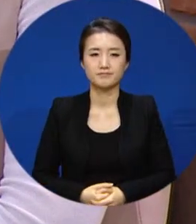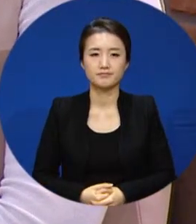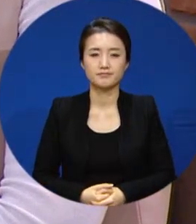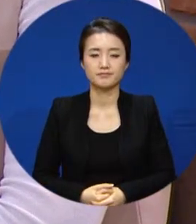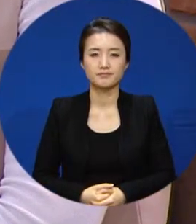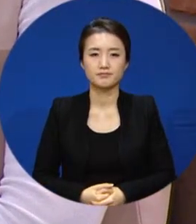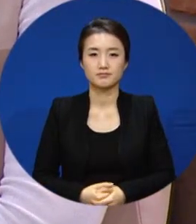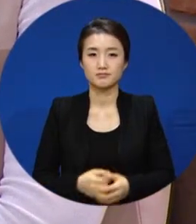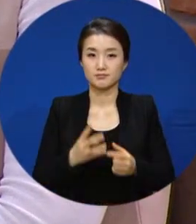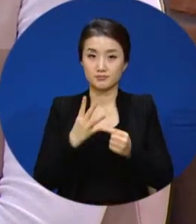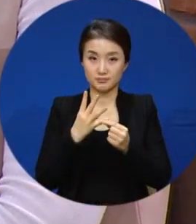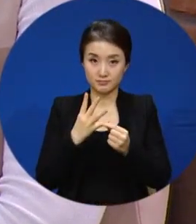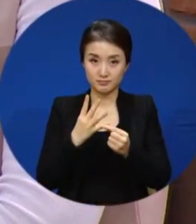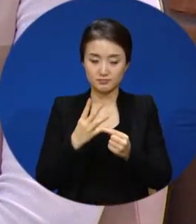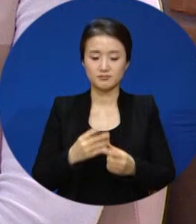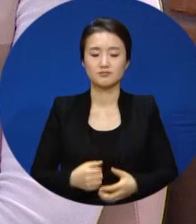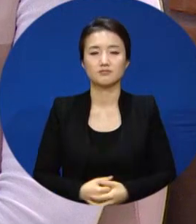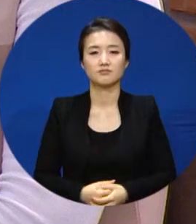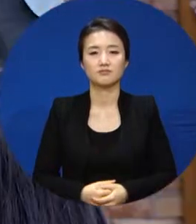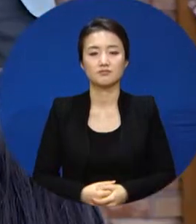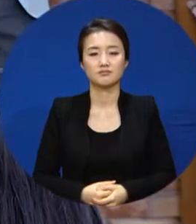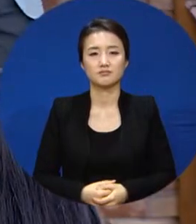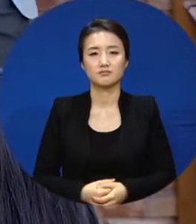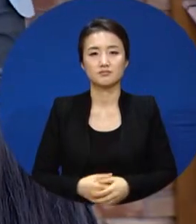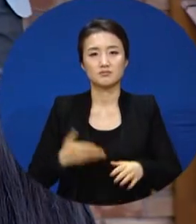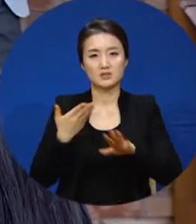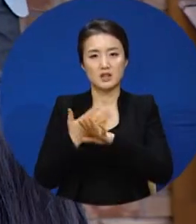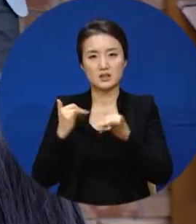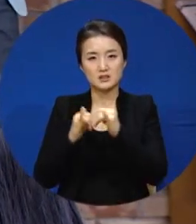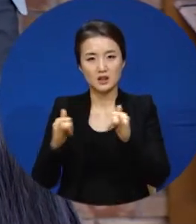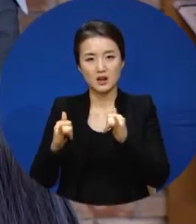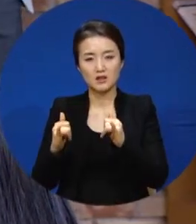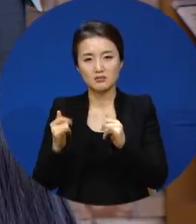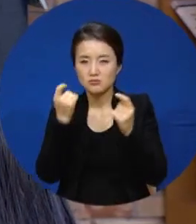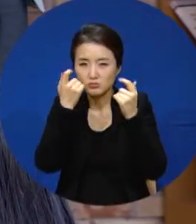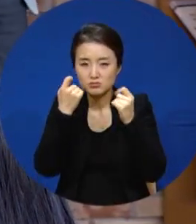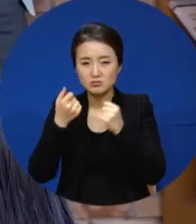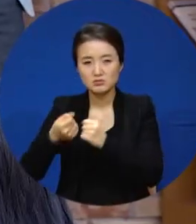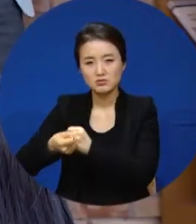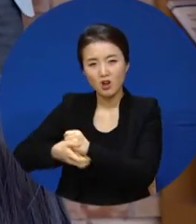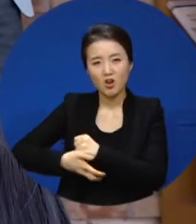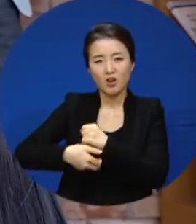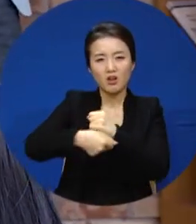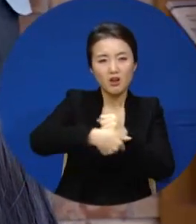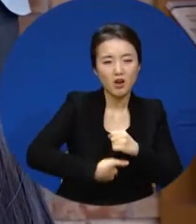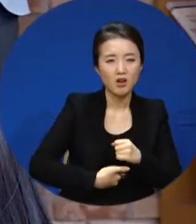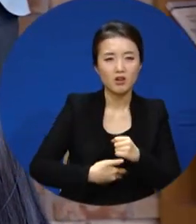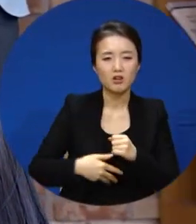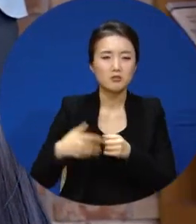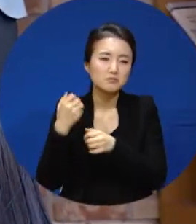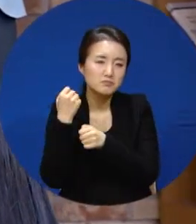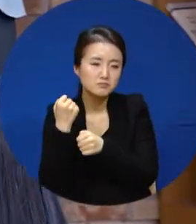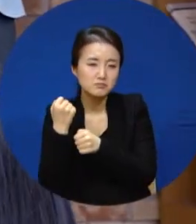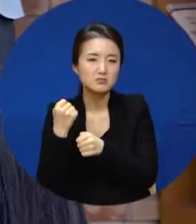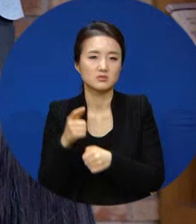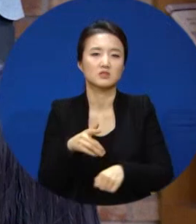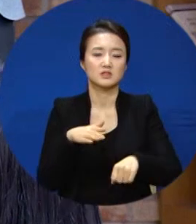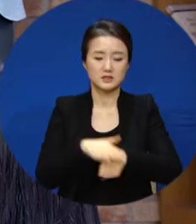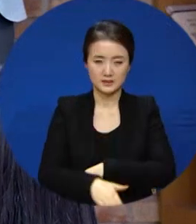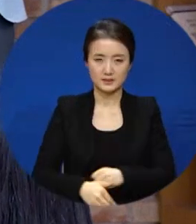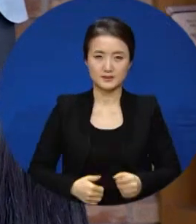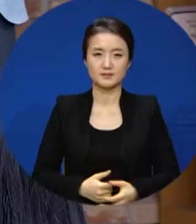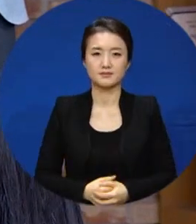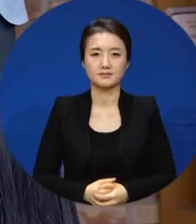그리고 네 번째는 다른 사람의 영향을 많이 받습니다 그리고 타인 의존적인 자기 주관이 없습니까 이게